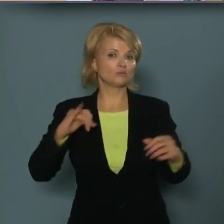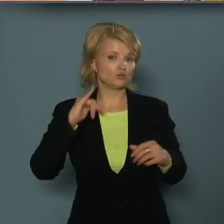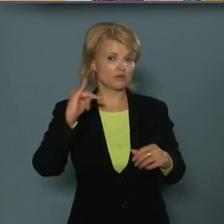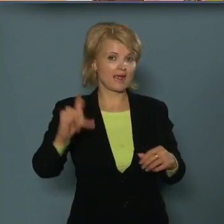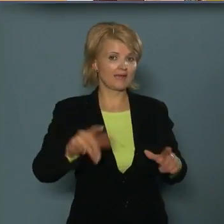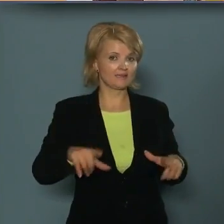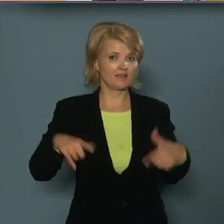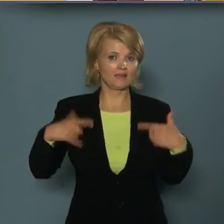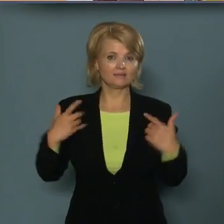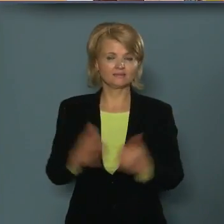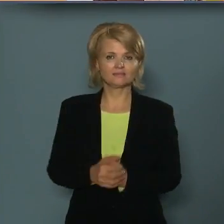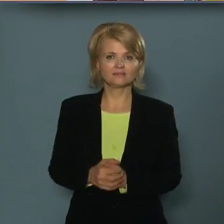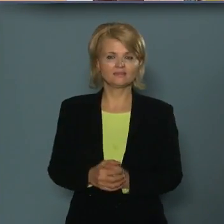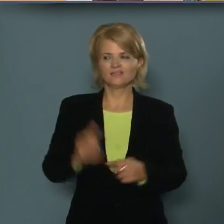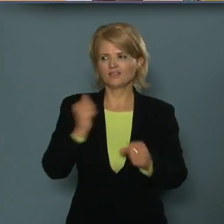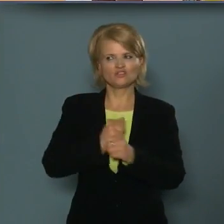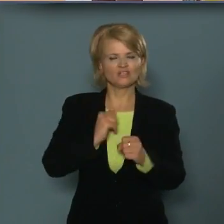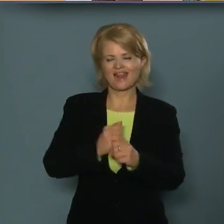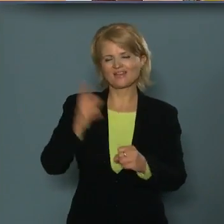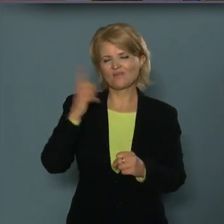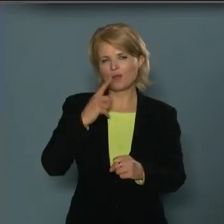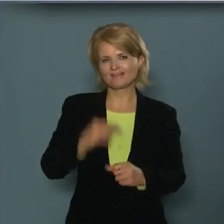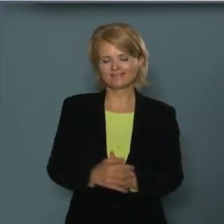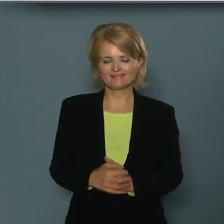élt és csinált valamit.